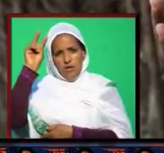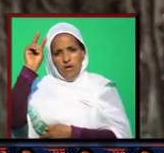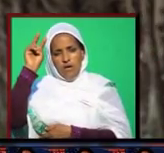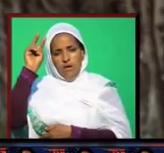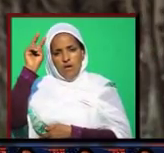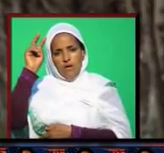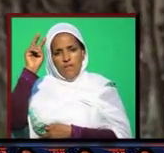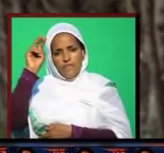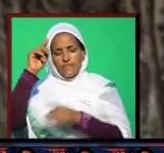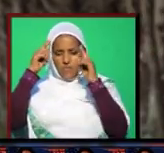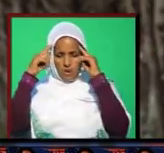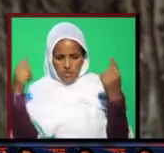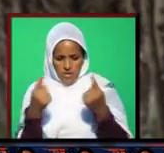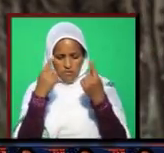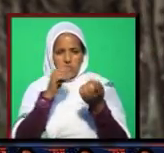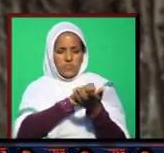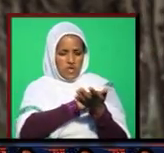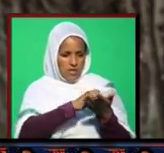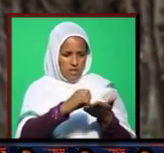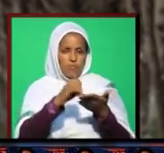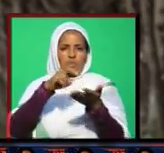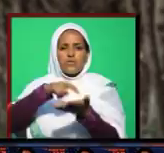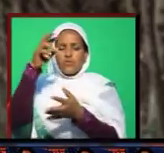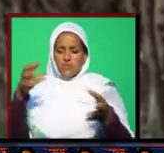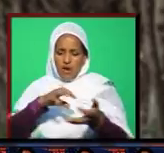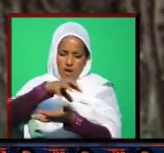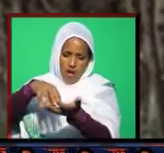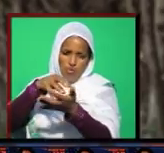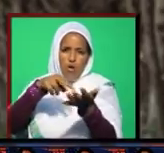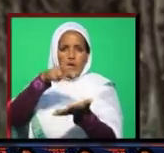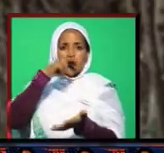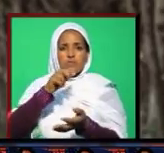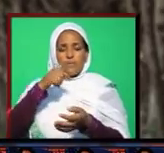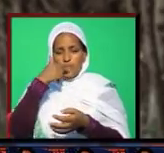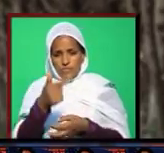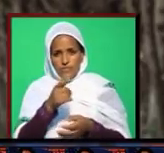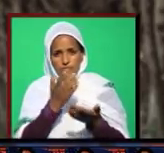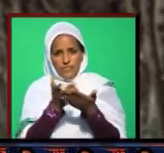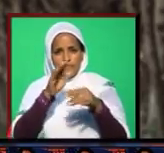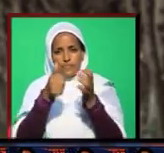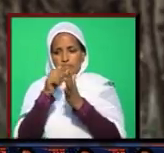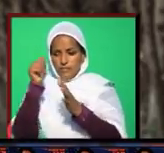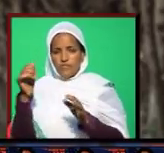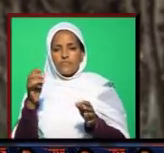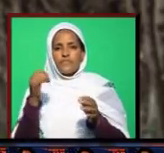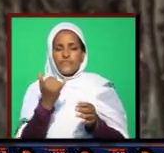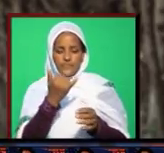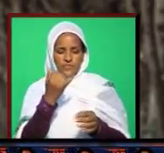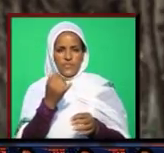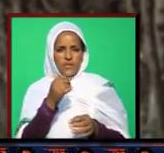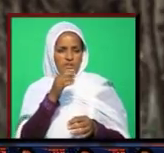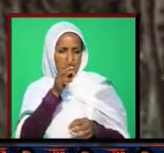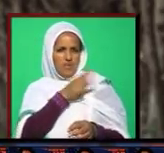ይነሳል ተቀላቅሎ አይነሳም ወይ እንዳይሉት፣ አንተ ሰነፍ የቆሮንቶስ ገበሬ አንተ የምትዘራው ዘር